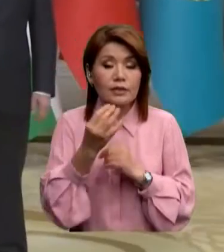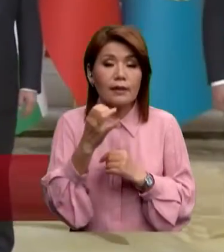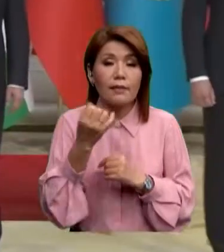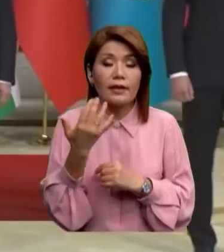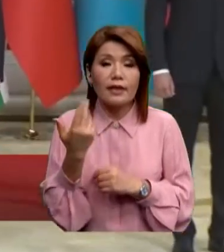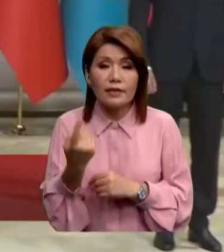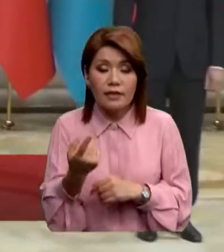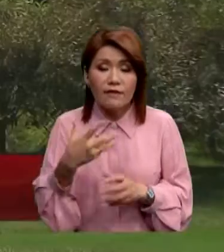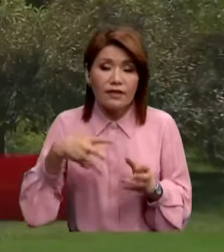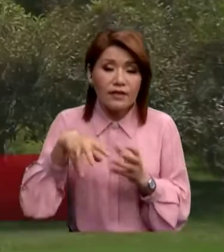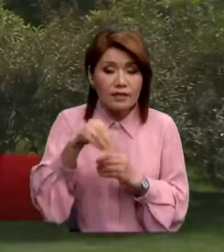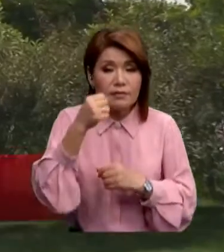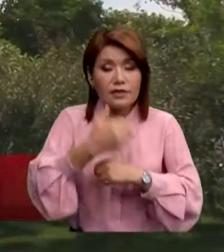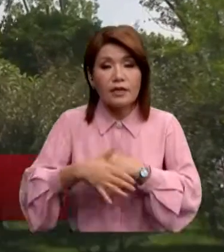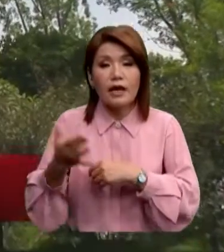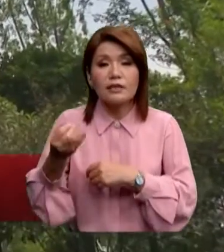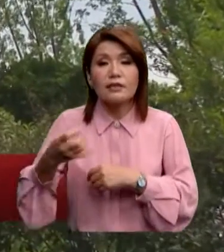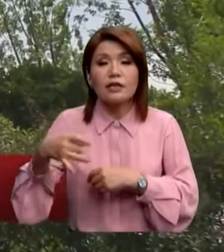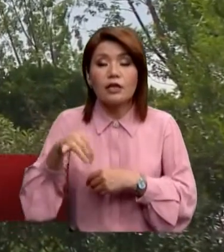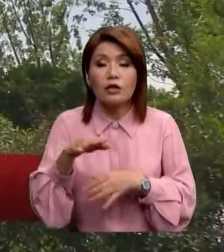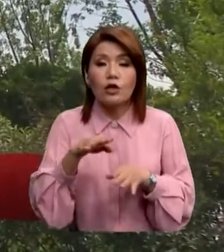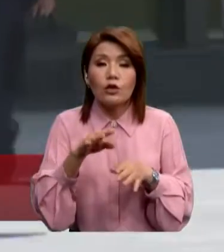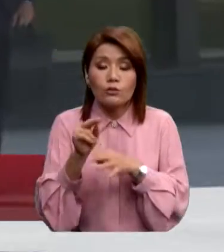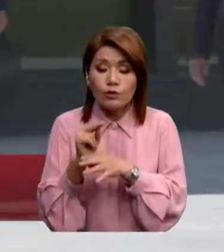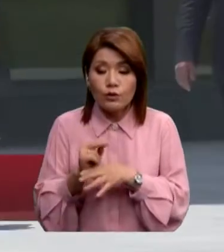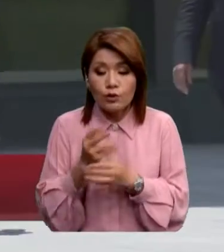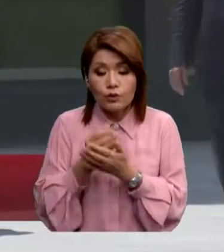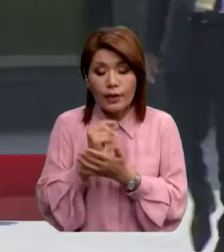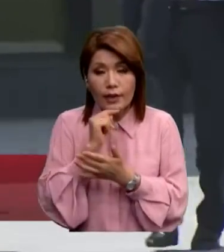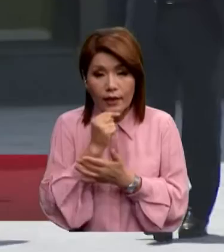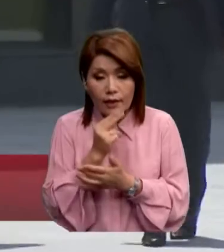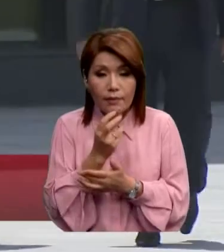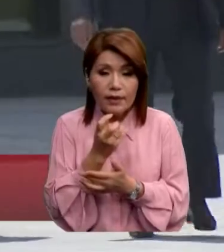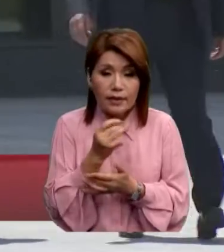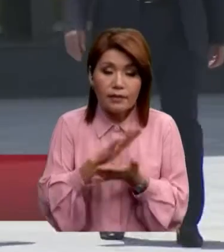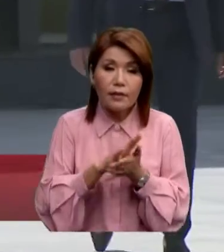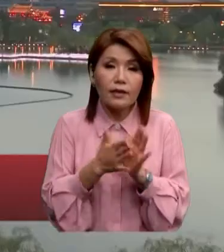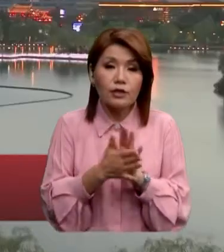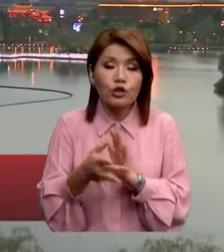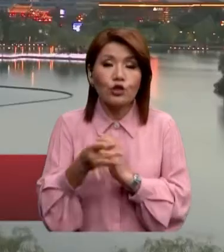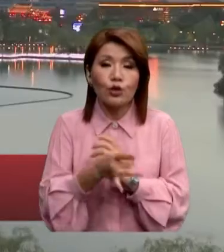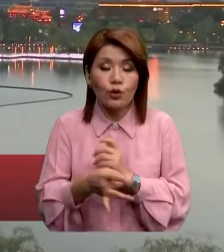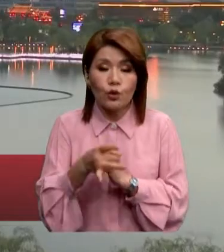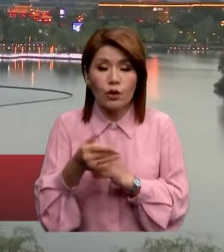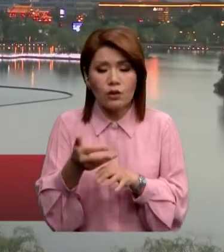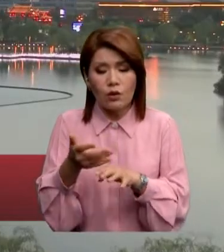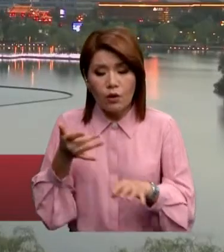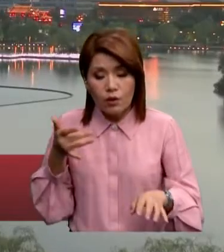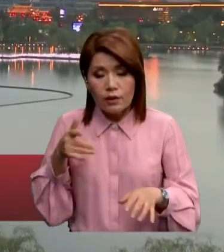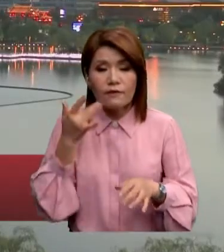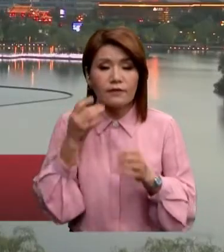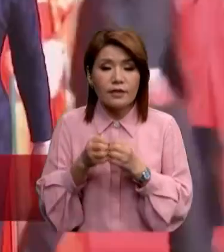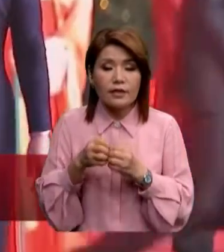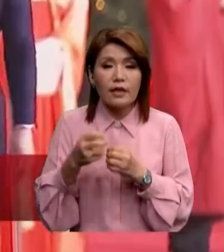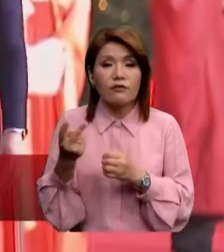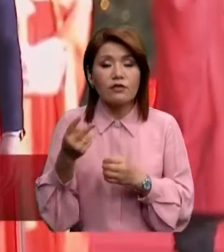C5+1 позволит всем центральноазиатским странам координировать свое экономическое и политическое положение в регионе. До этого Поднебесная выстраивала